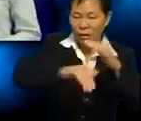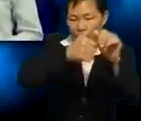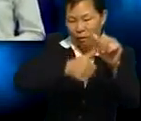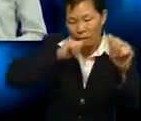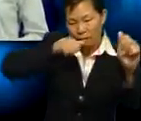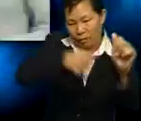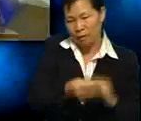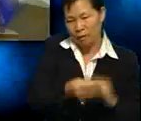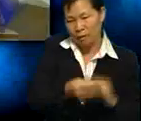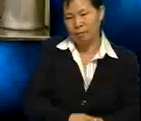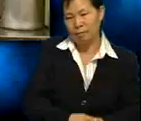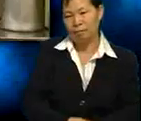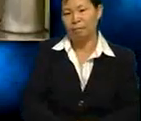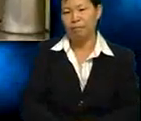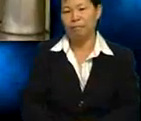telah diberikan.